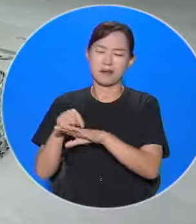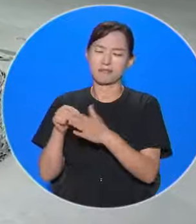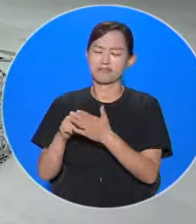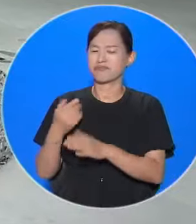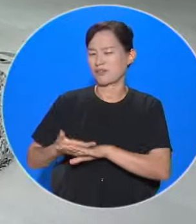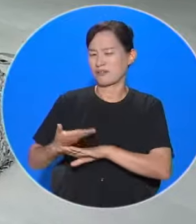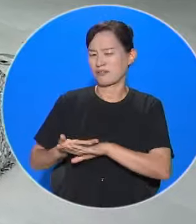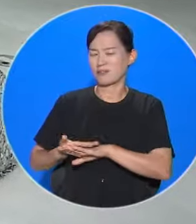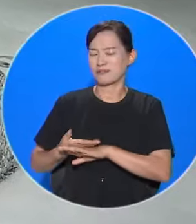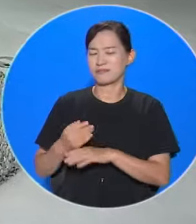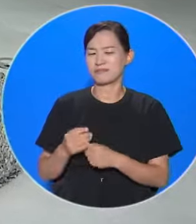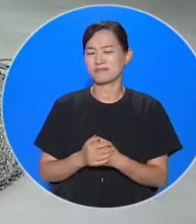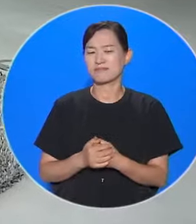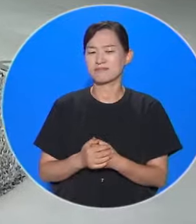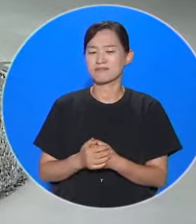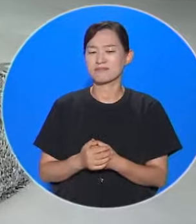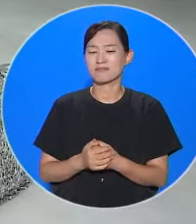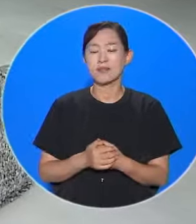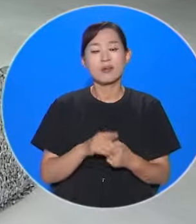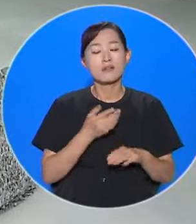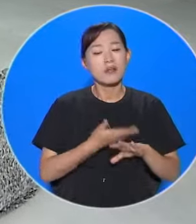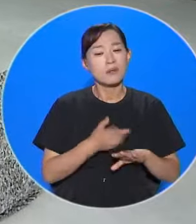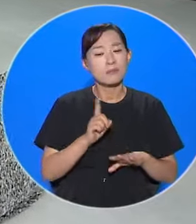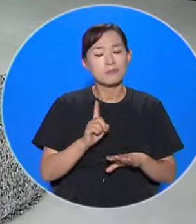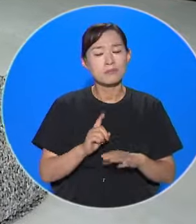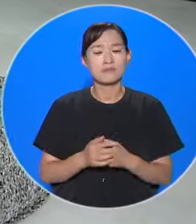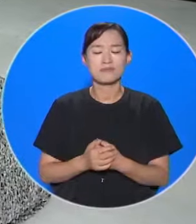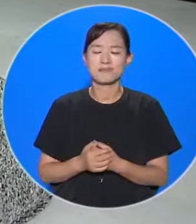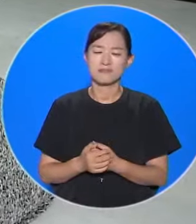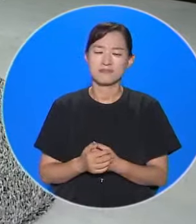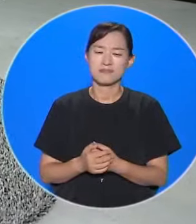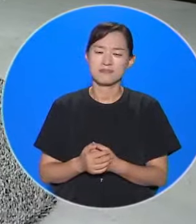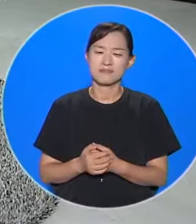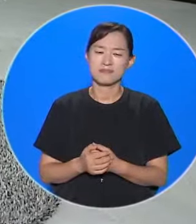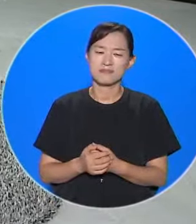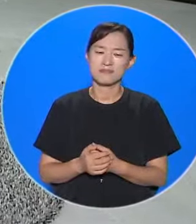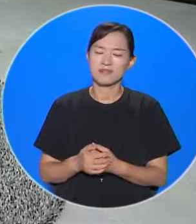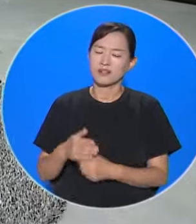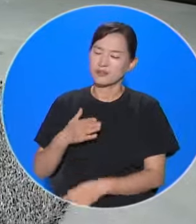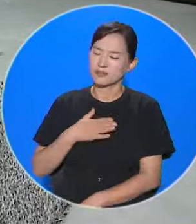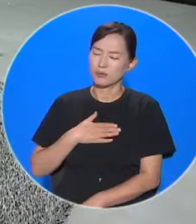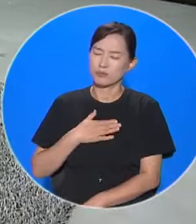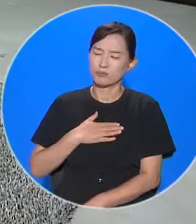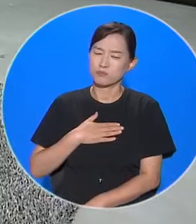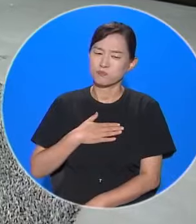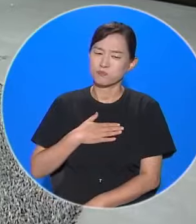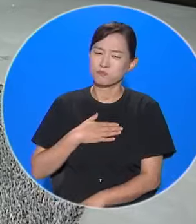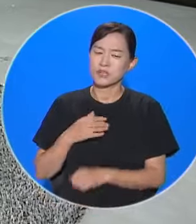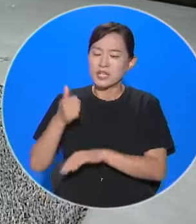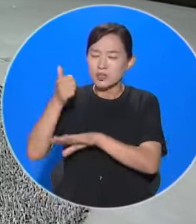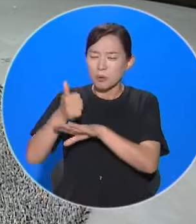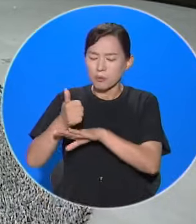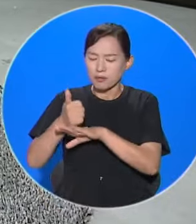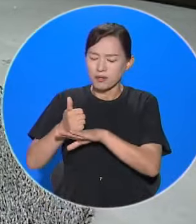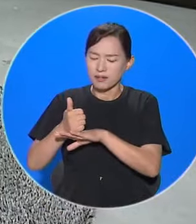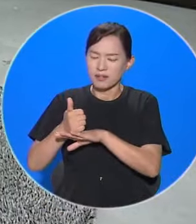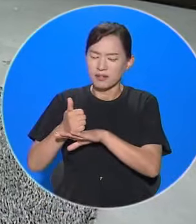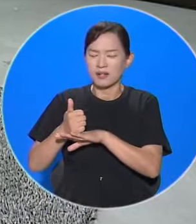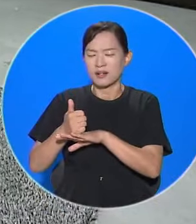같아요. 그렇죠. 예, 예. 어떻게 다른 것 같으세요? 그 저는 이제 막 이렇게 결과에